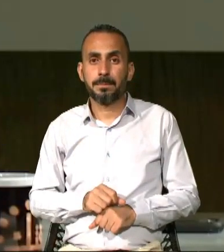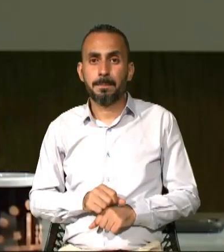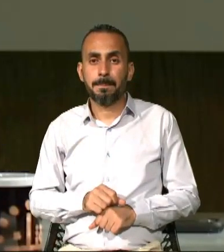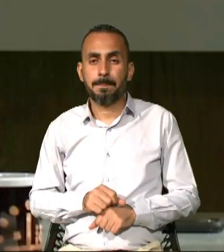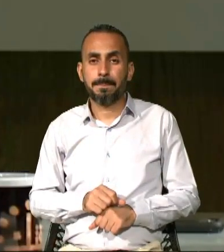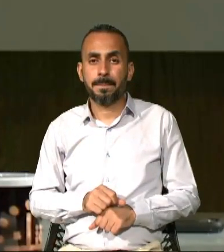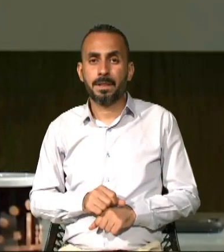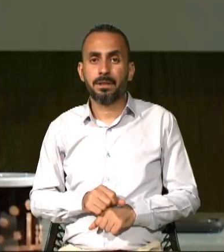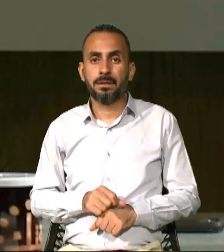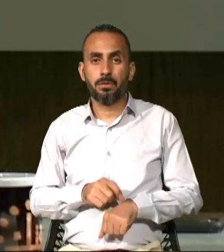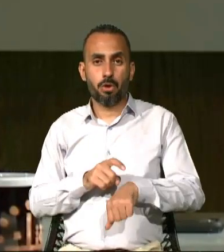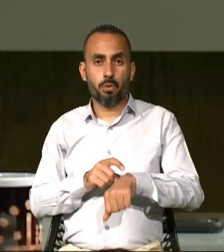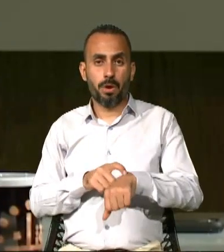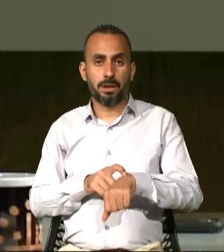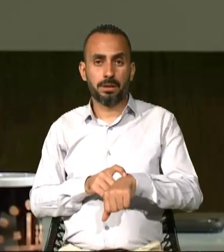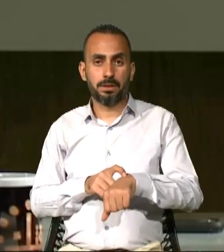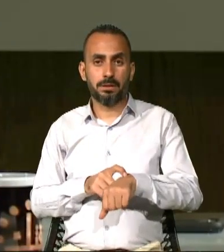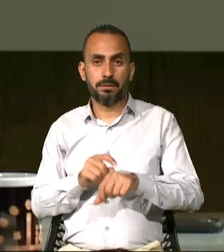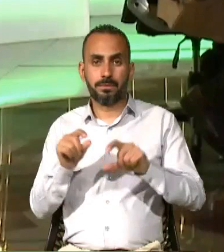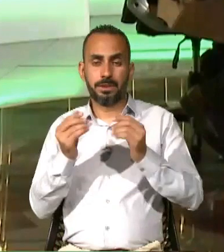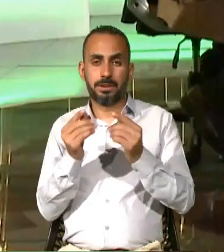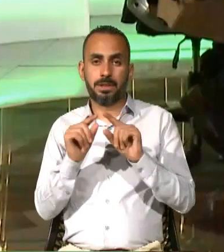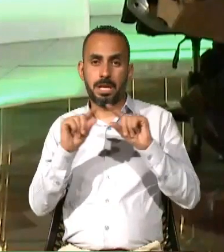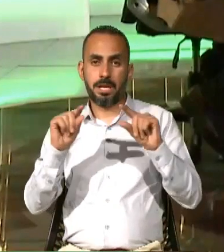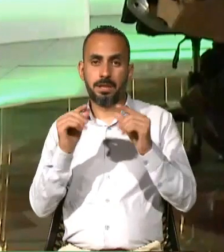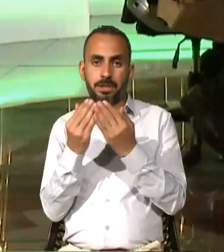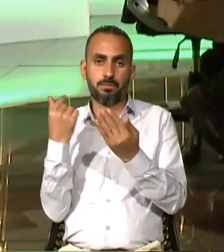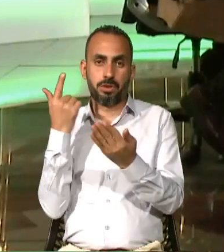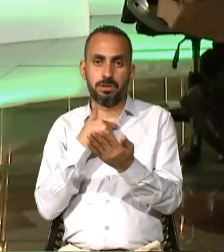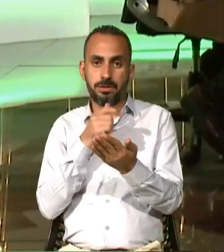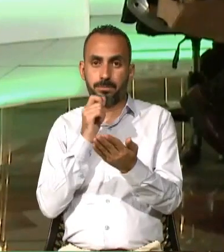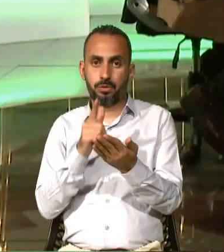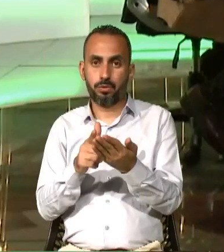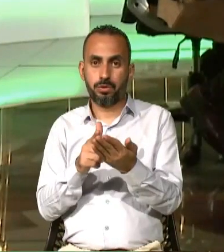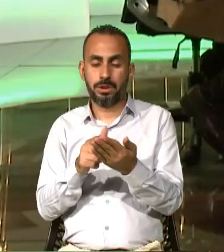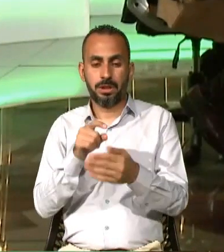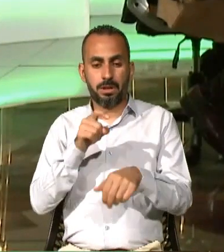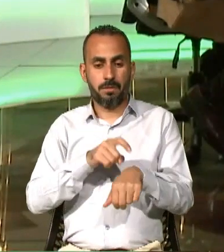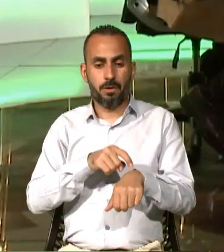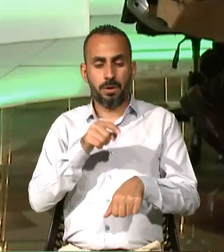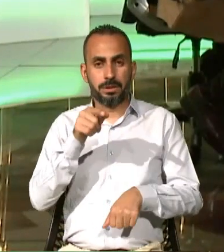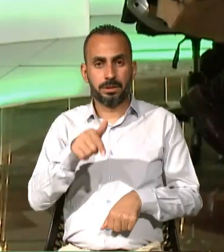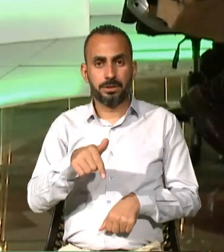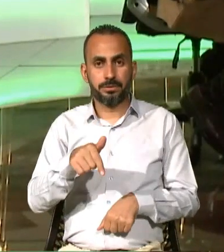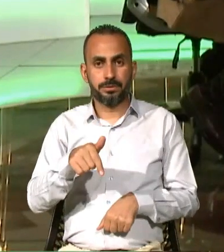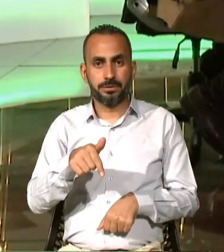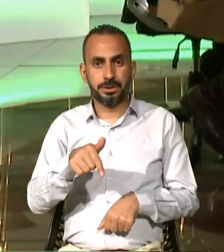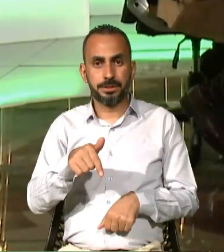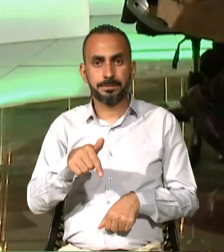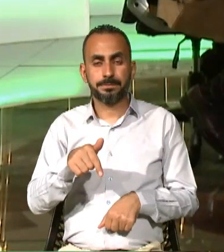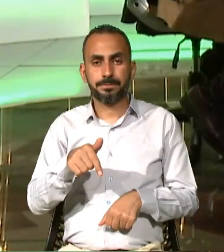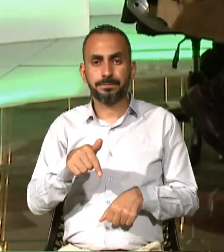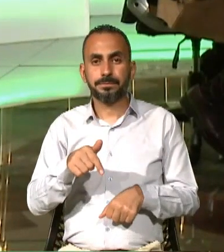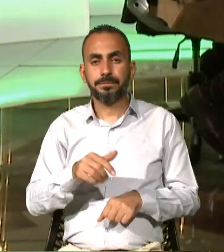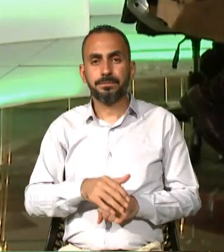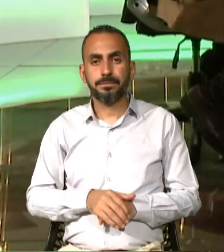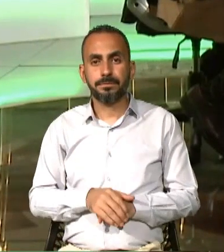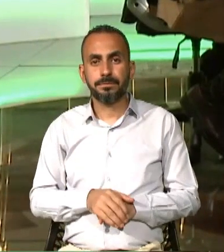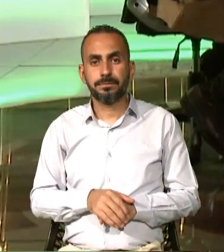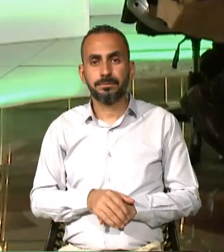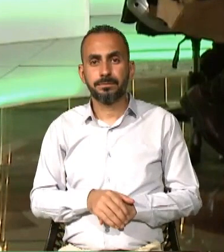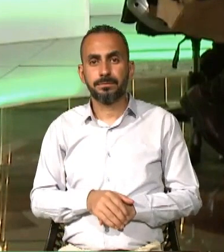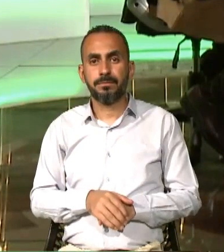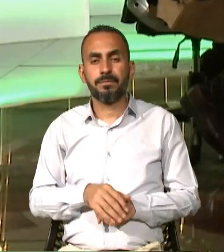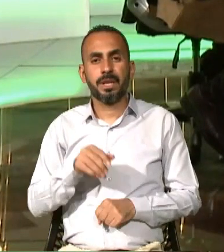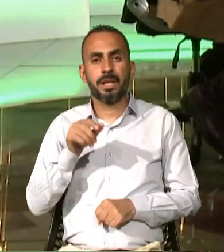ففي ايه تاني بتقول كلما حينما يكون سلام وامان يفاجئهم الهلاك بخته. يعني حتى لو